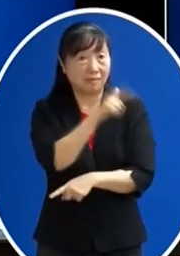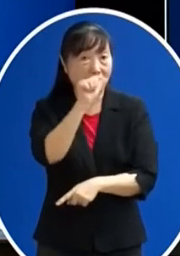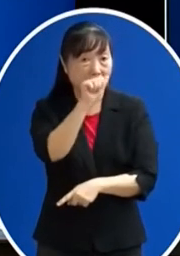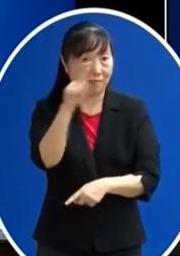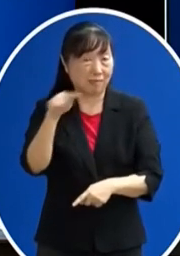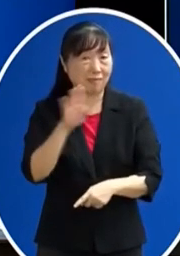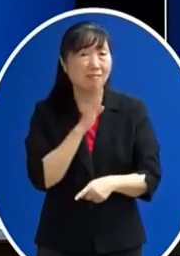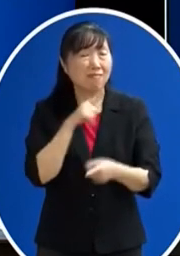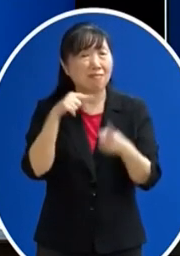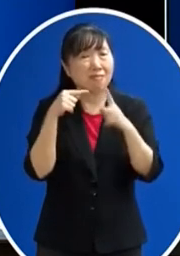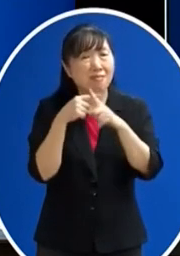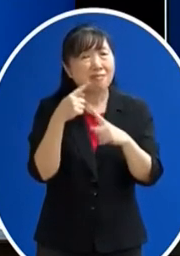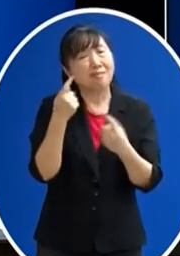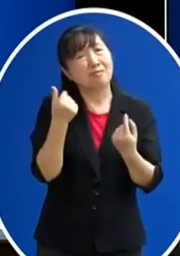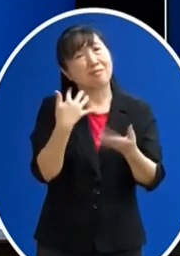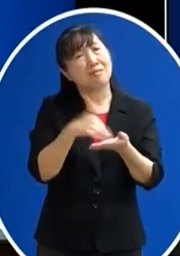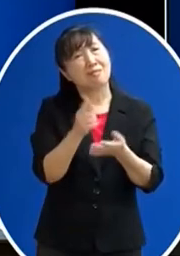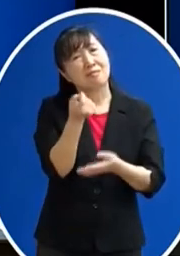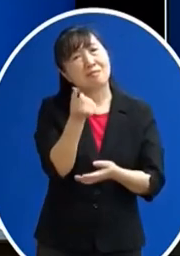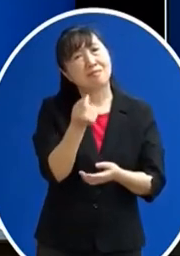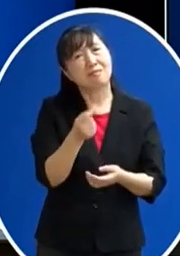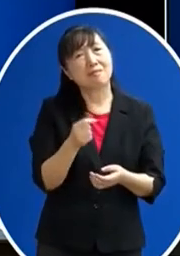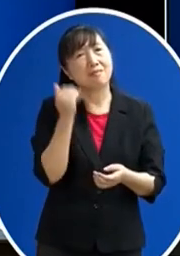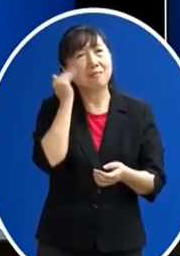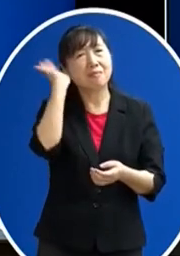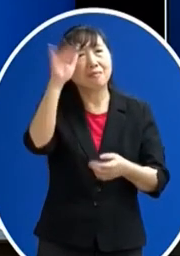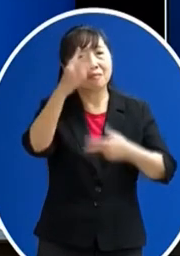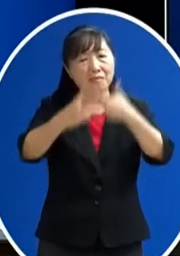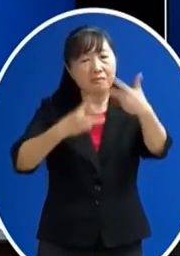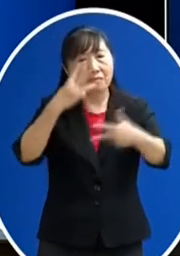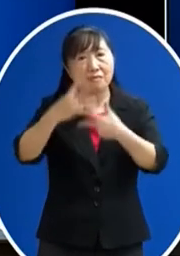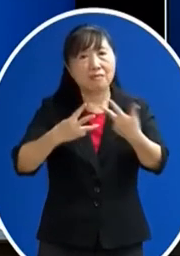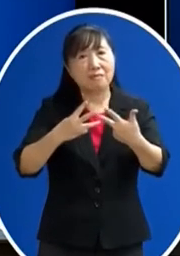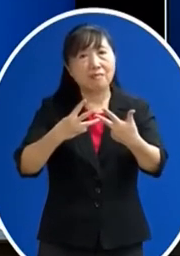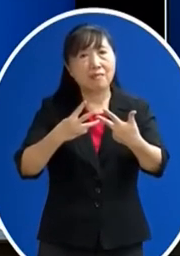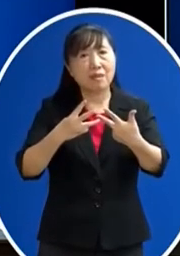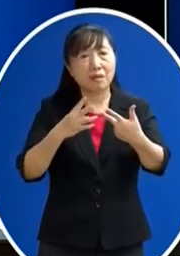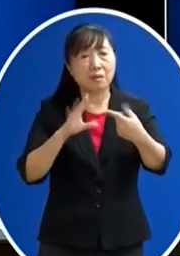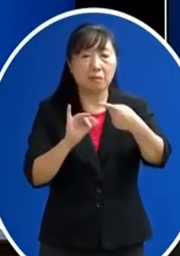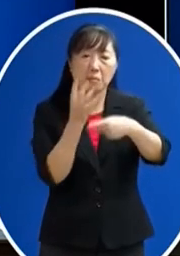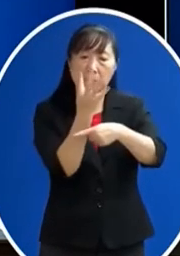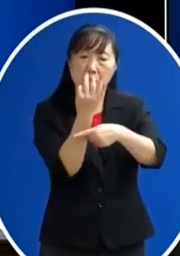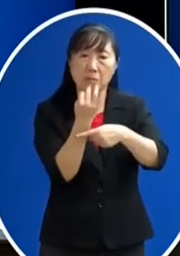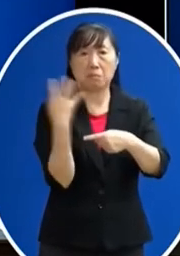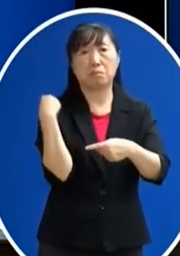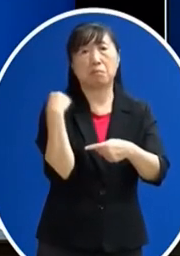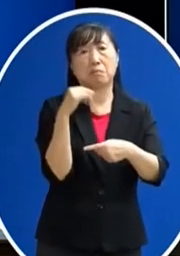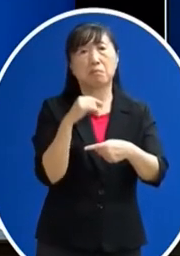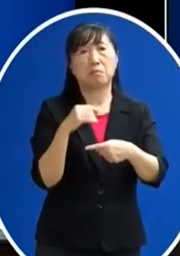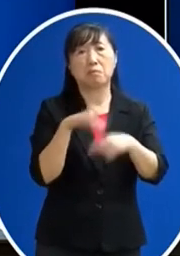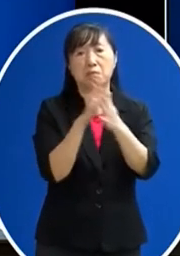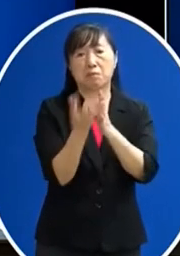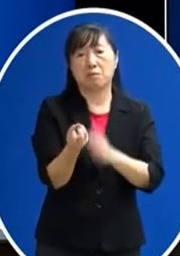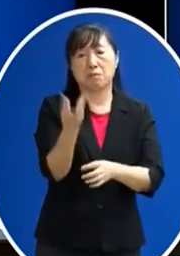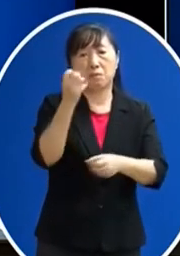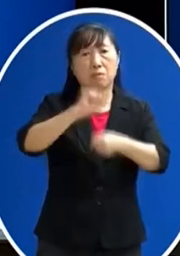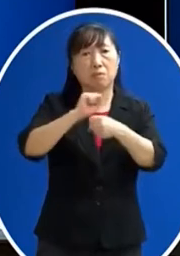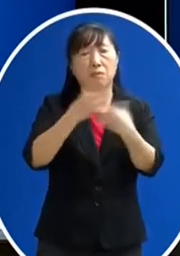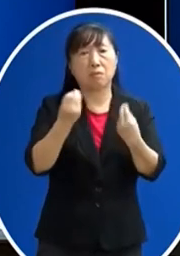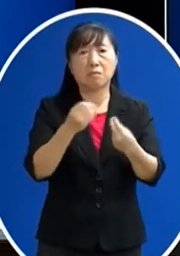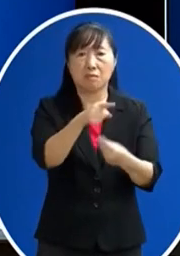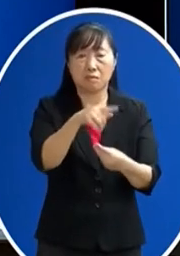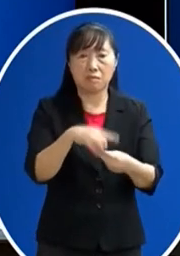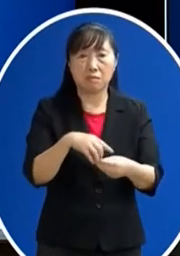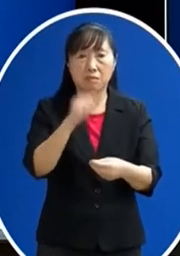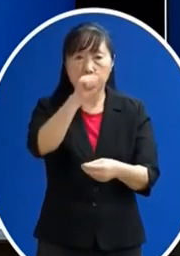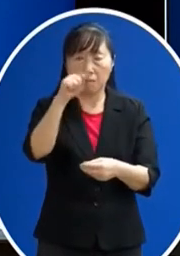还是占非常的小。那如果未来这3周，大家如果这个比例没有提升，那这批 AZ 打不完的话，我们会像国外一